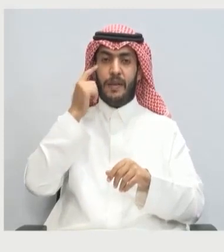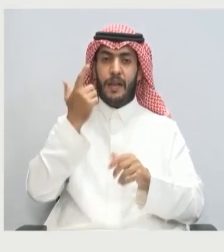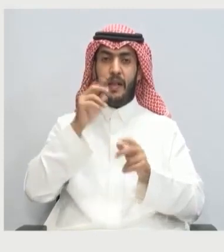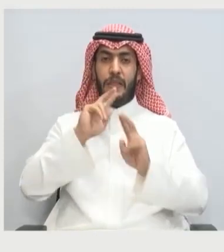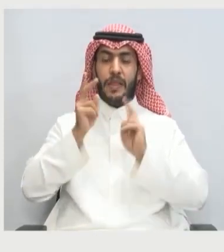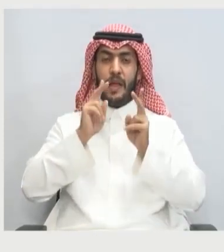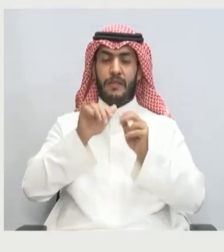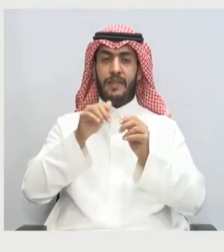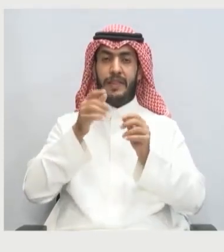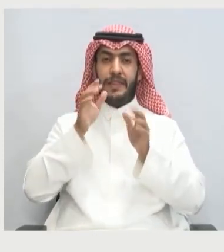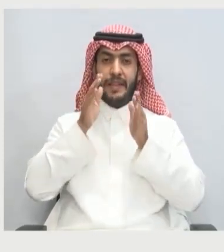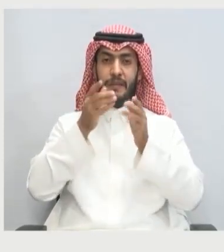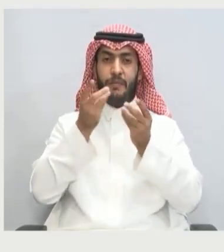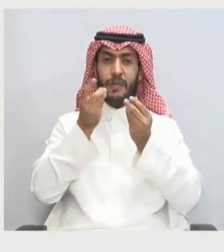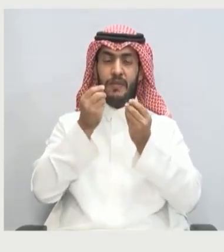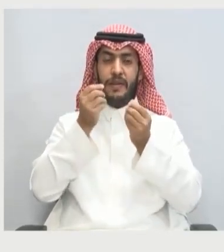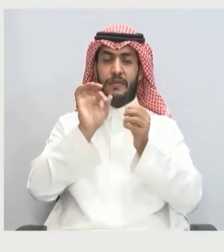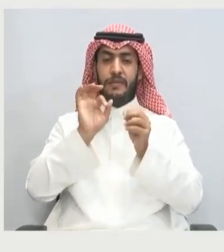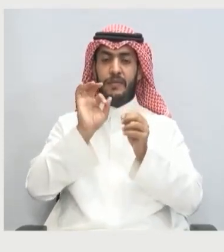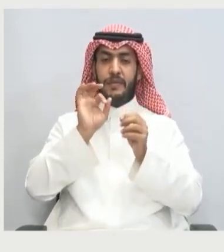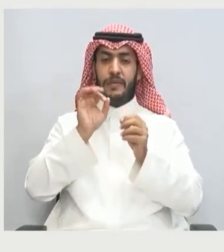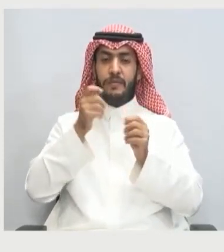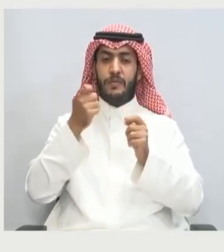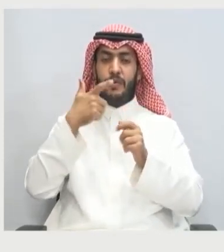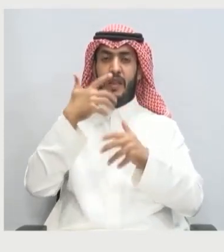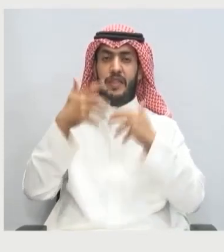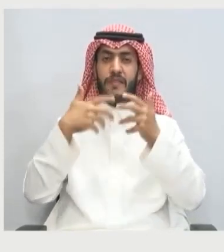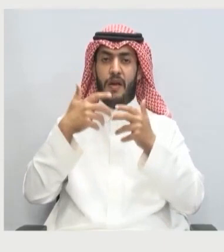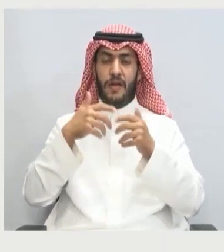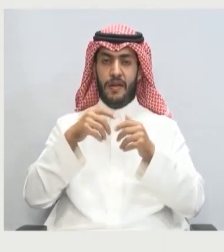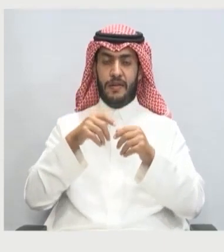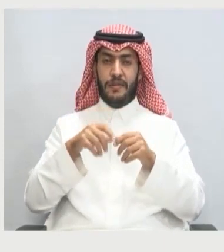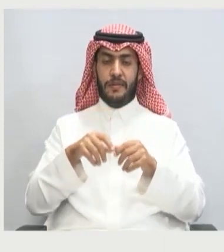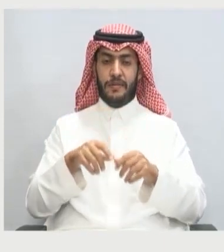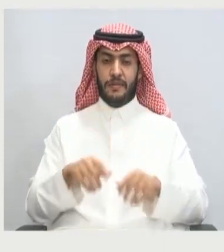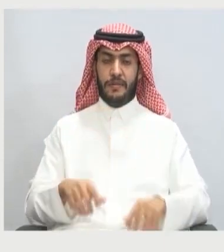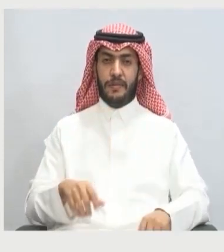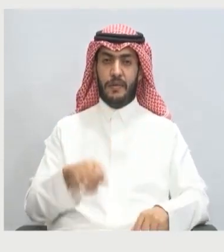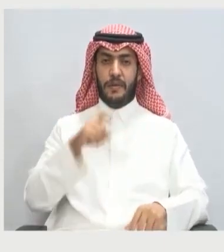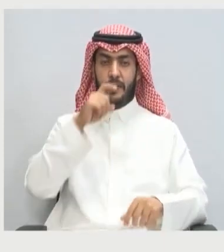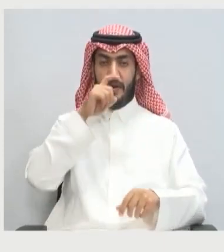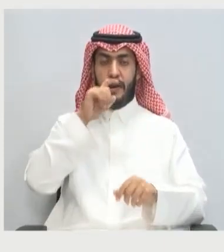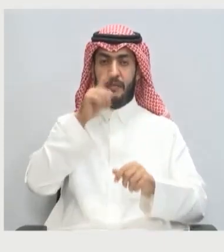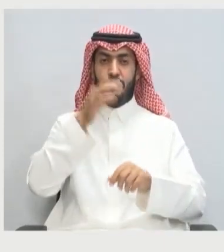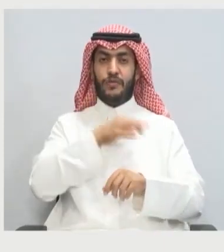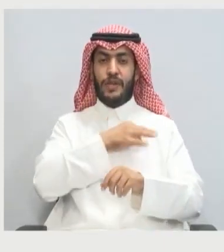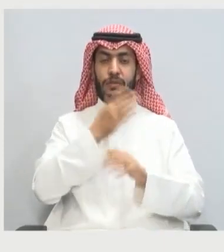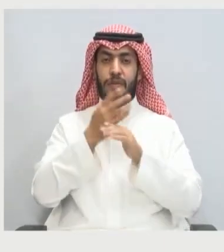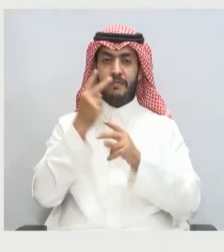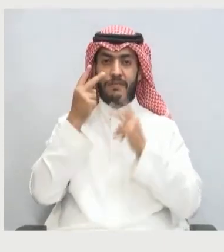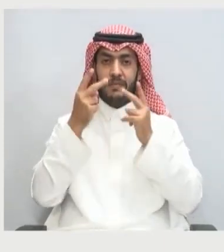التغير في تركيز الماده المتفاعله على سير سرعه التفاعل كيف سنعرف التغير لابد ان تقام التجربه حتى